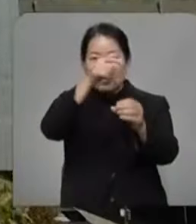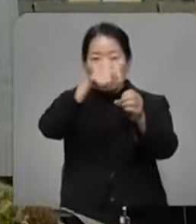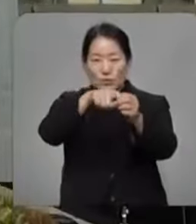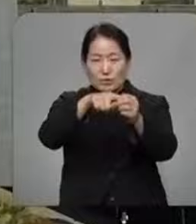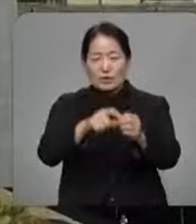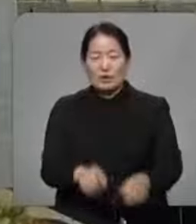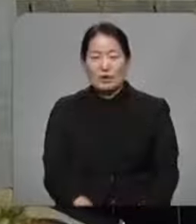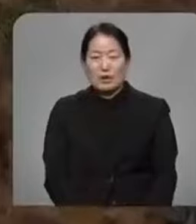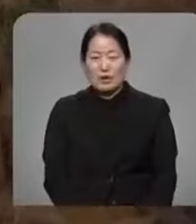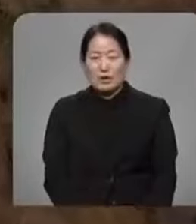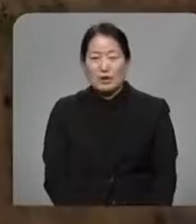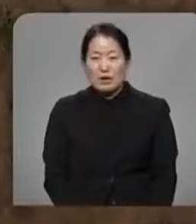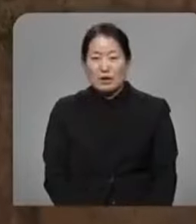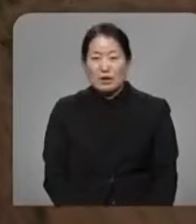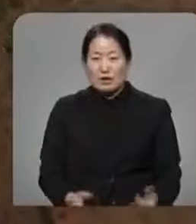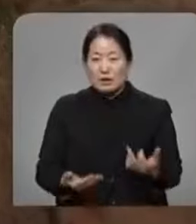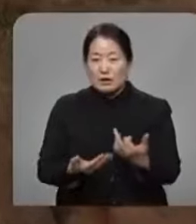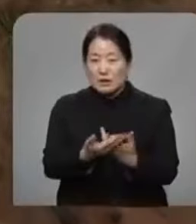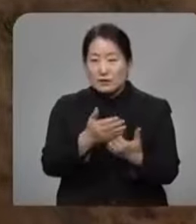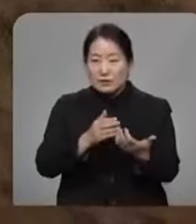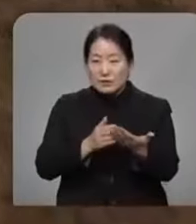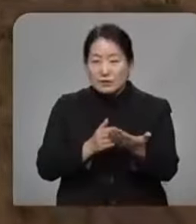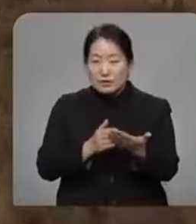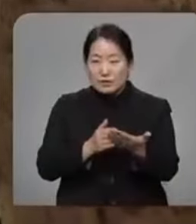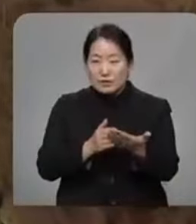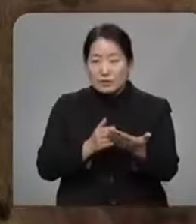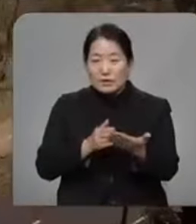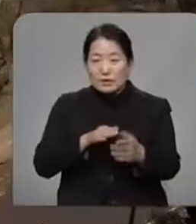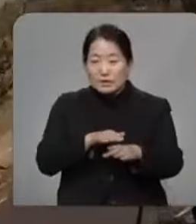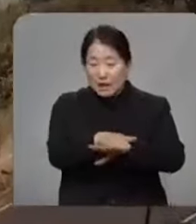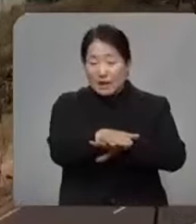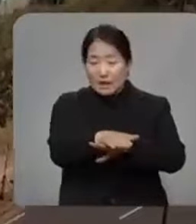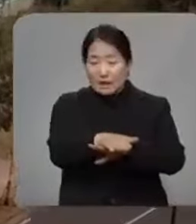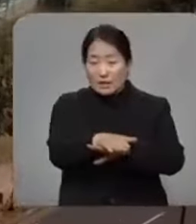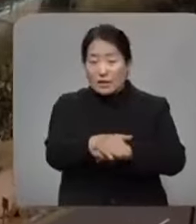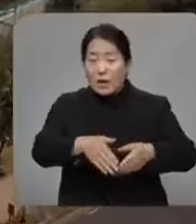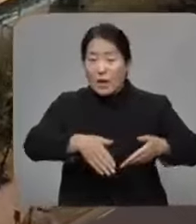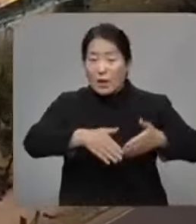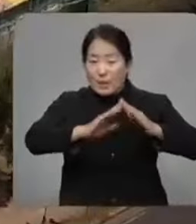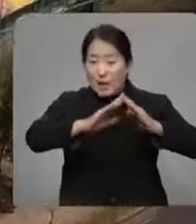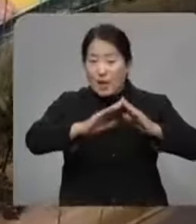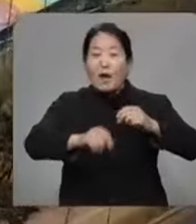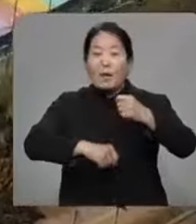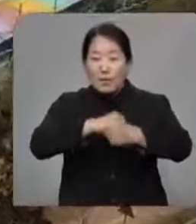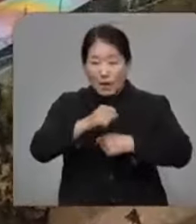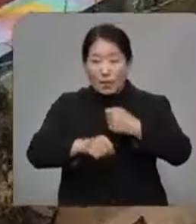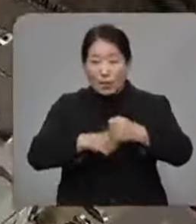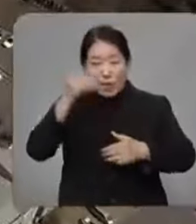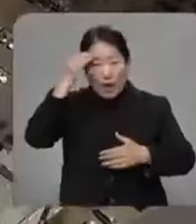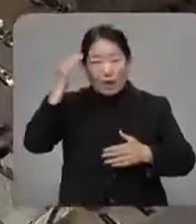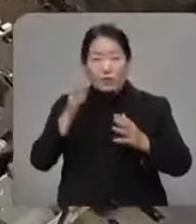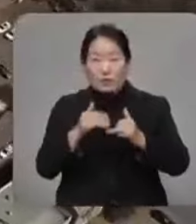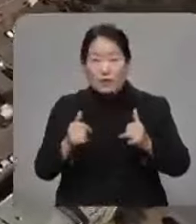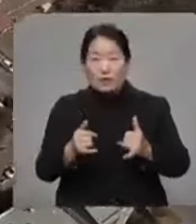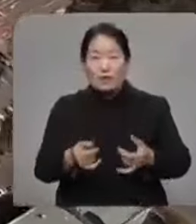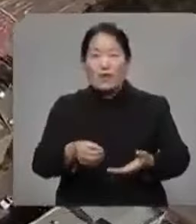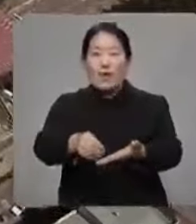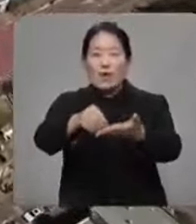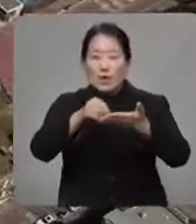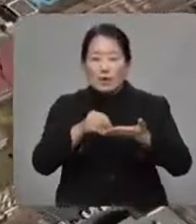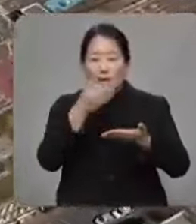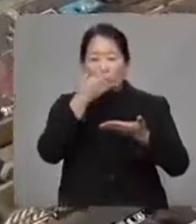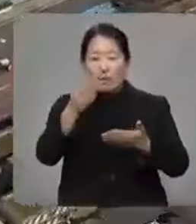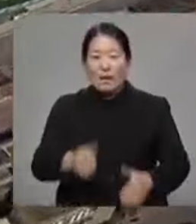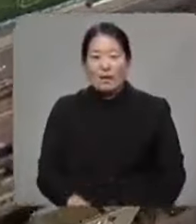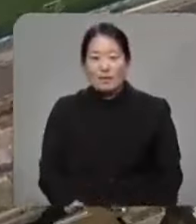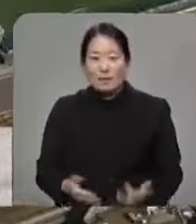목적입니다이 때문에 제주영 설립 자격에 큰 조건이 없고 내국인도 제한없이 입학할 수 있습니다이 때문에 제주